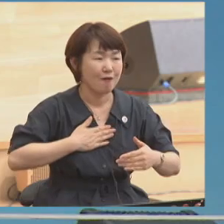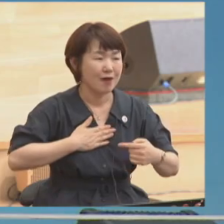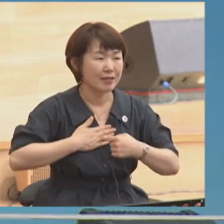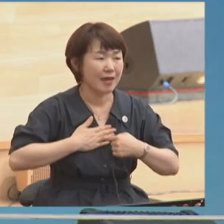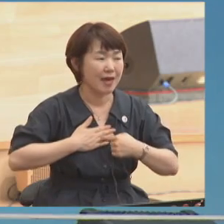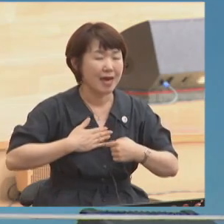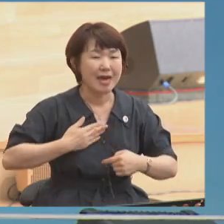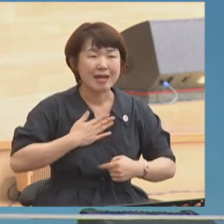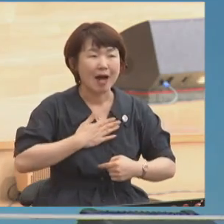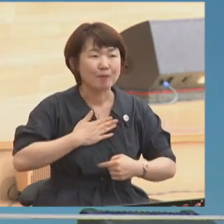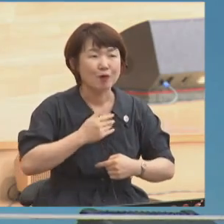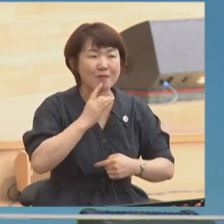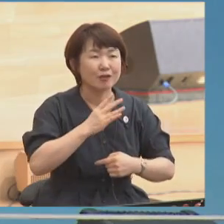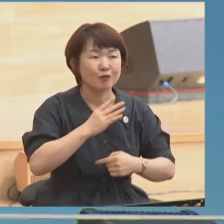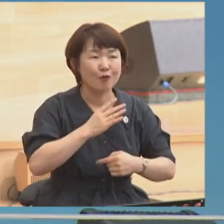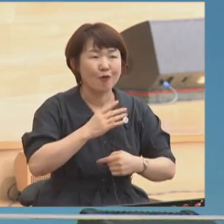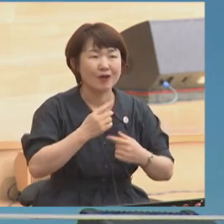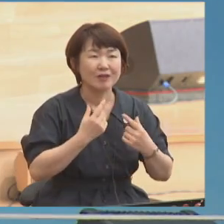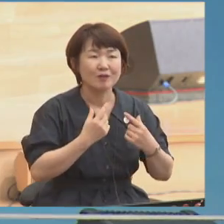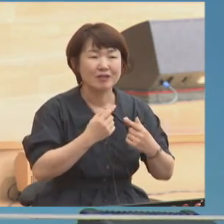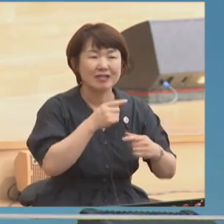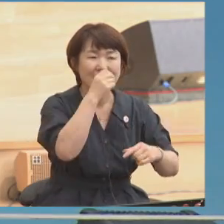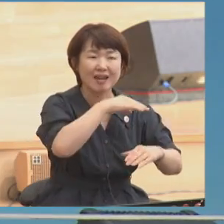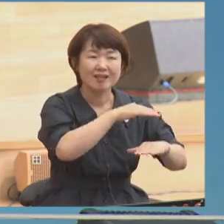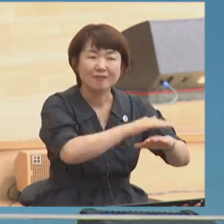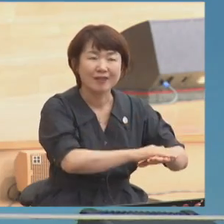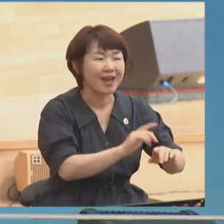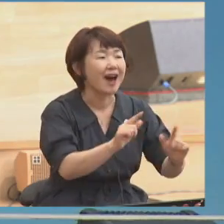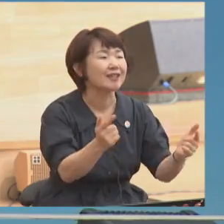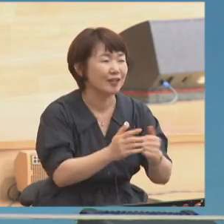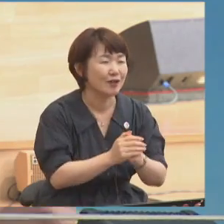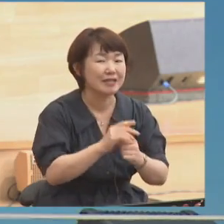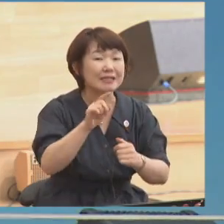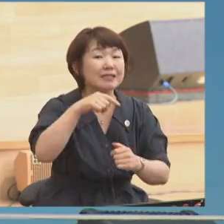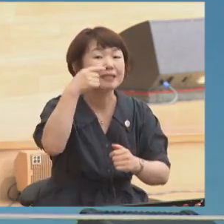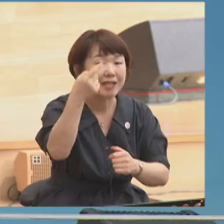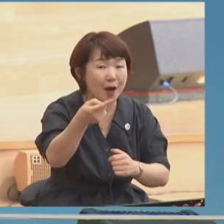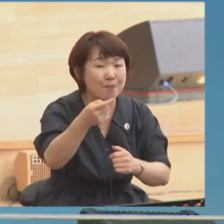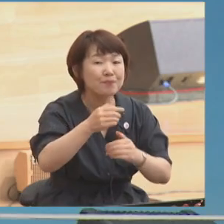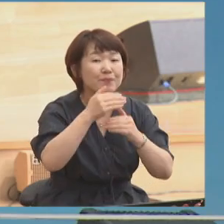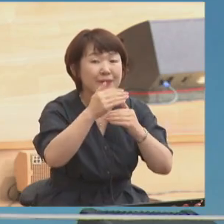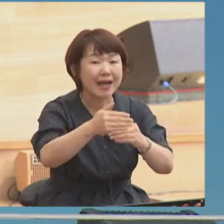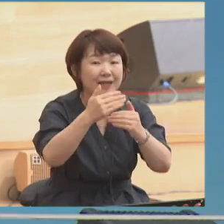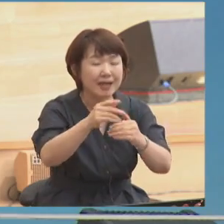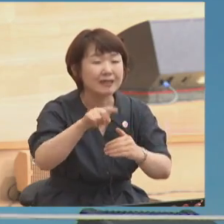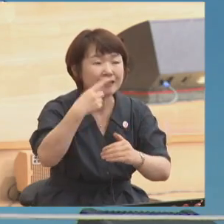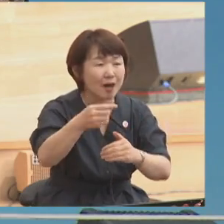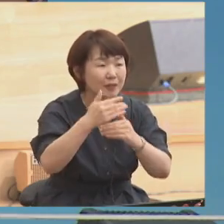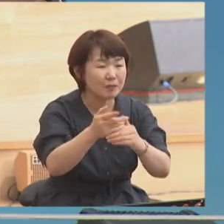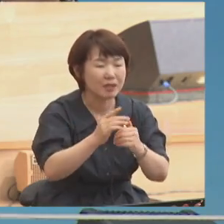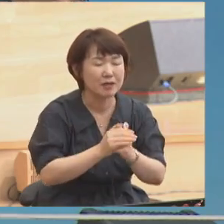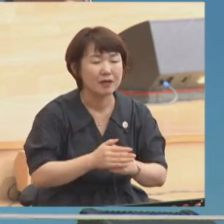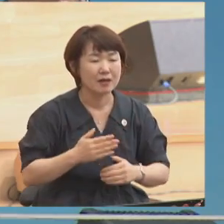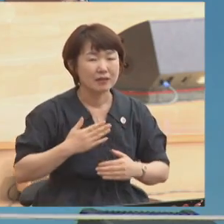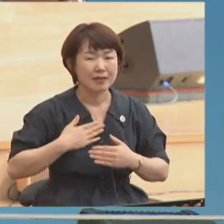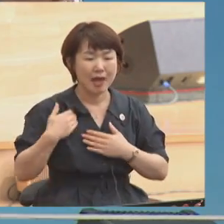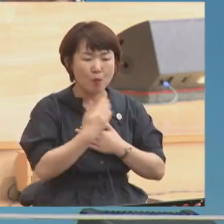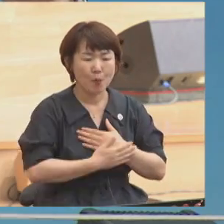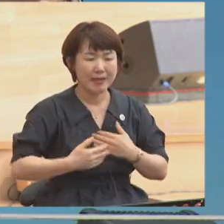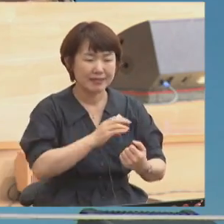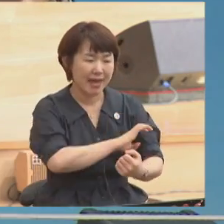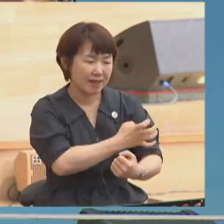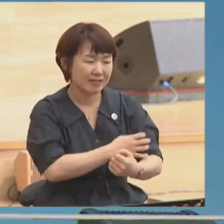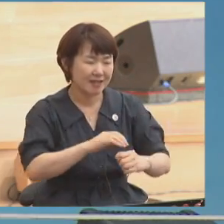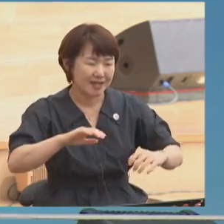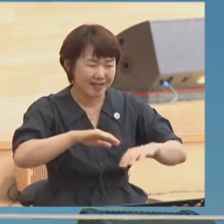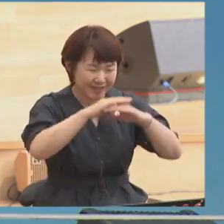감정으로만 남아있질 않아요. 그게 그 다음 단계로 넘어가요. 강력한 내 몸에 있는 모든 에너지를 다